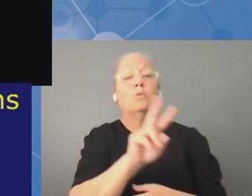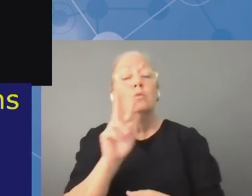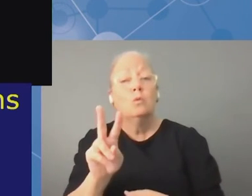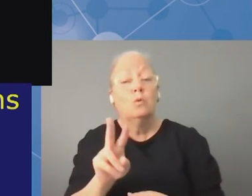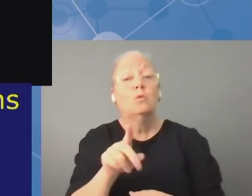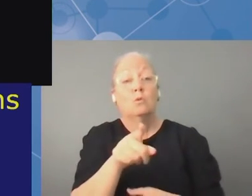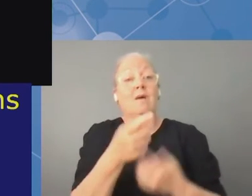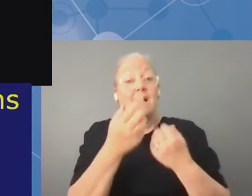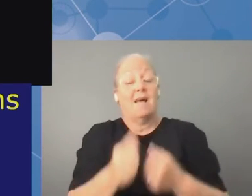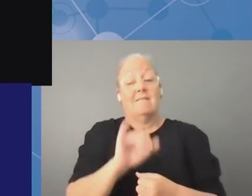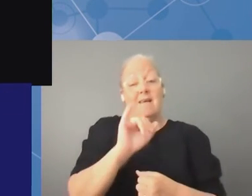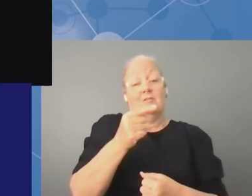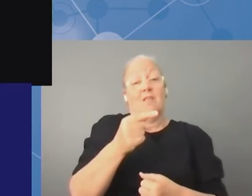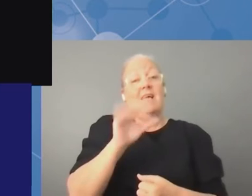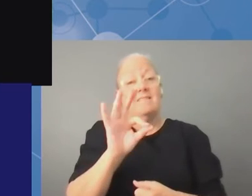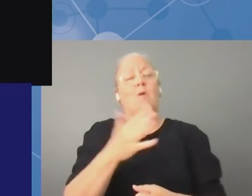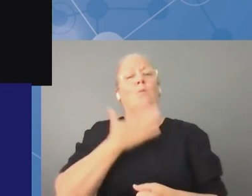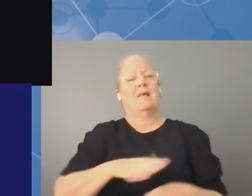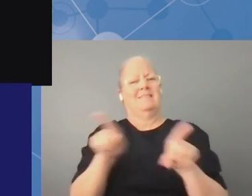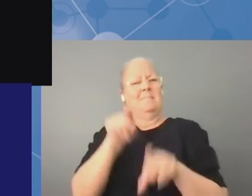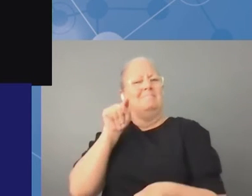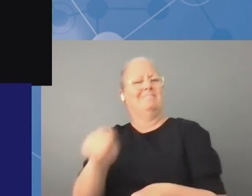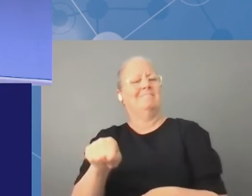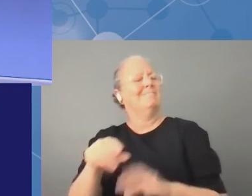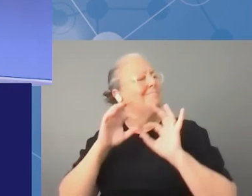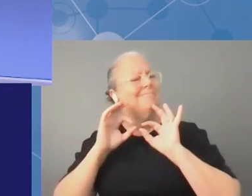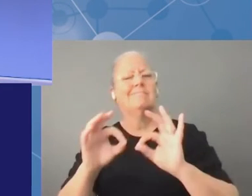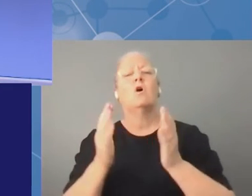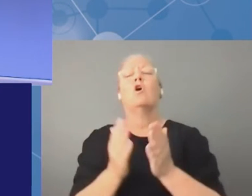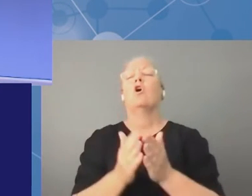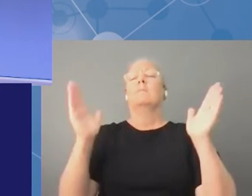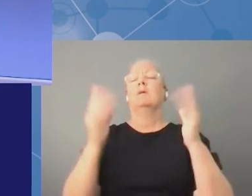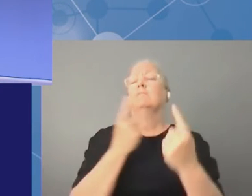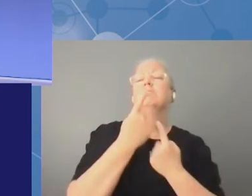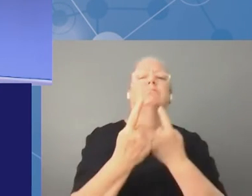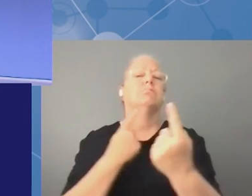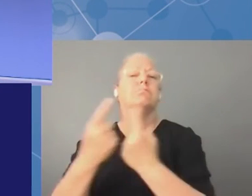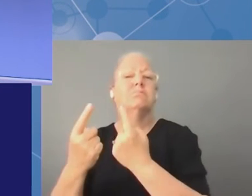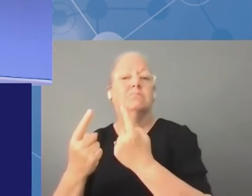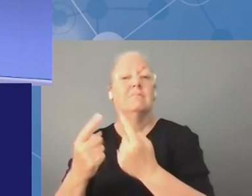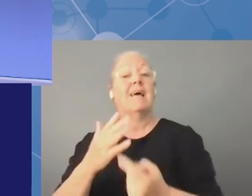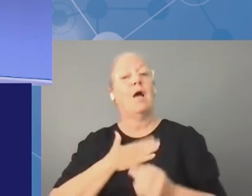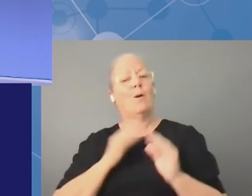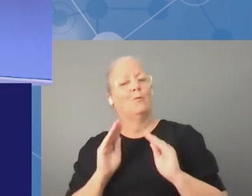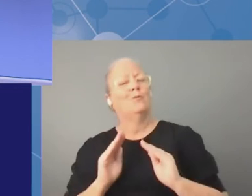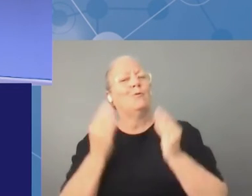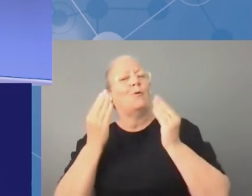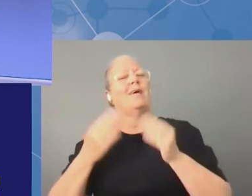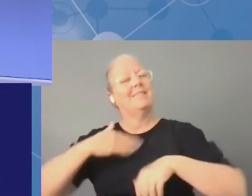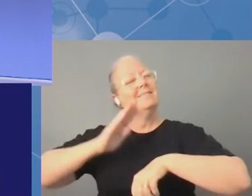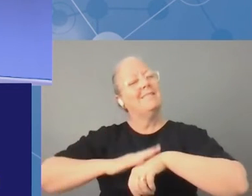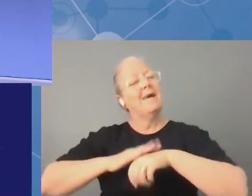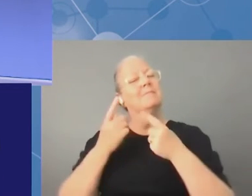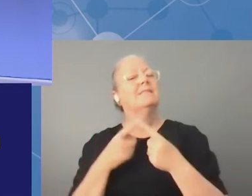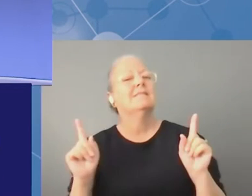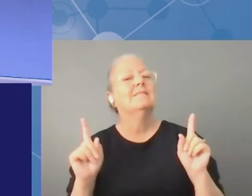участники были очень сильно вовлечены в разговор. И хотелось бы, чтобы больше таких форматов в рамках